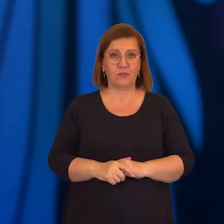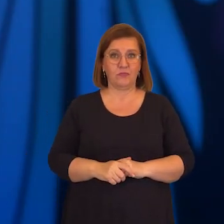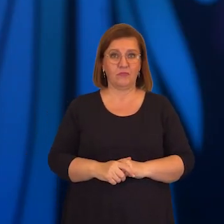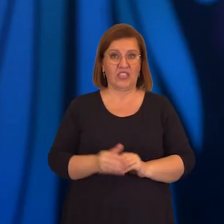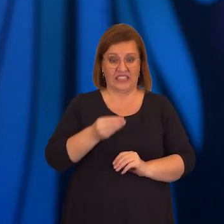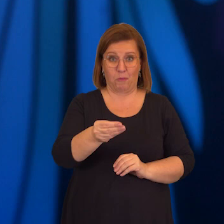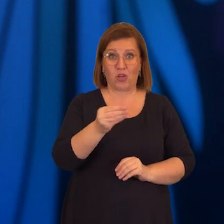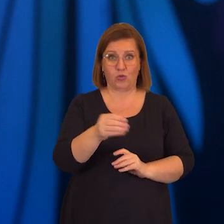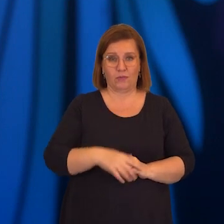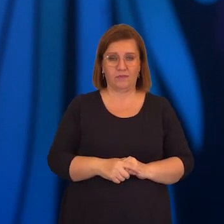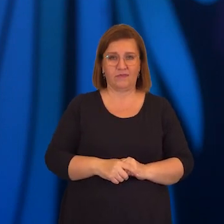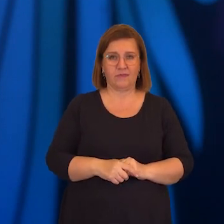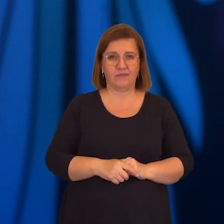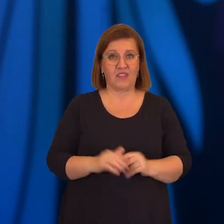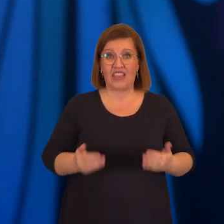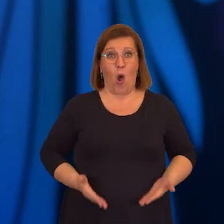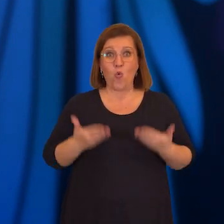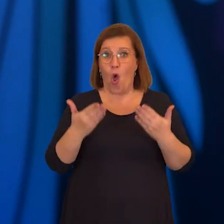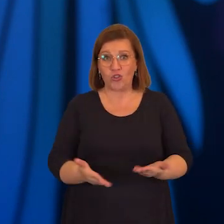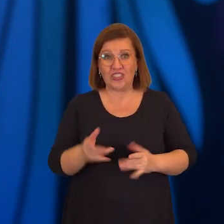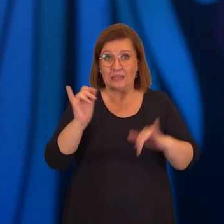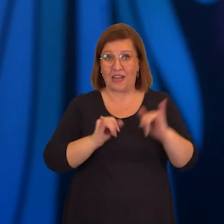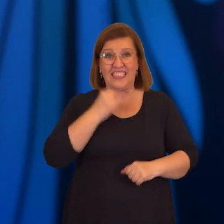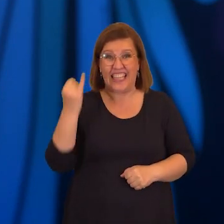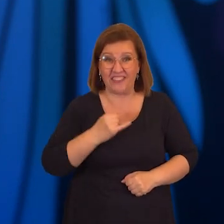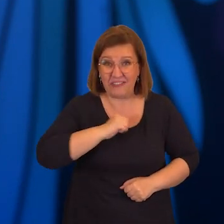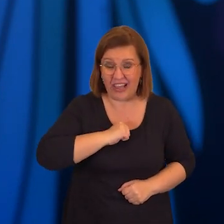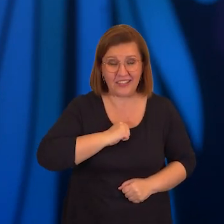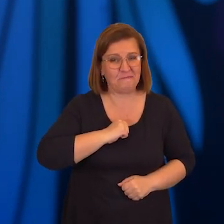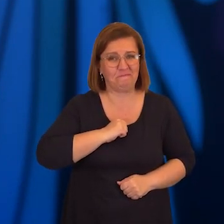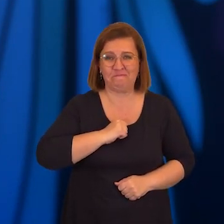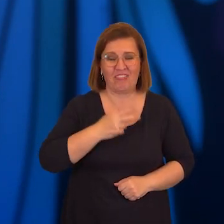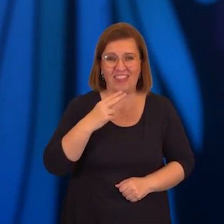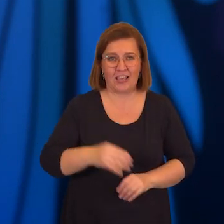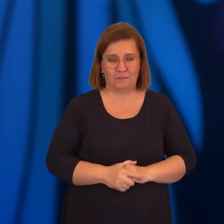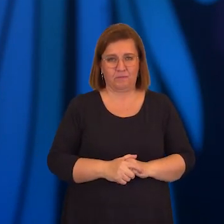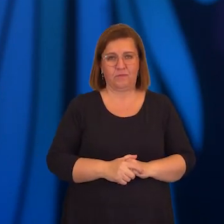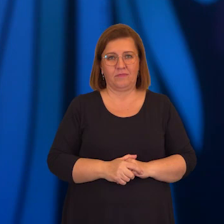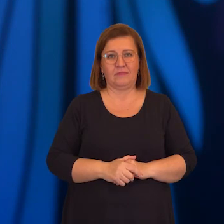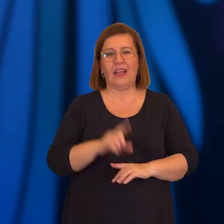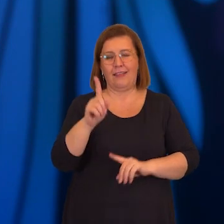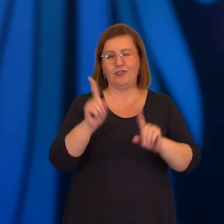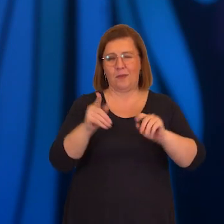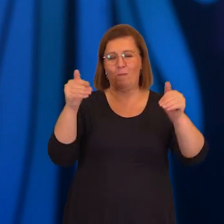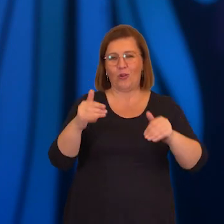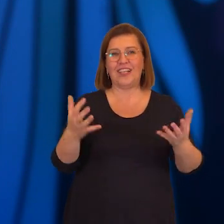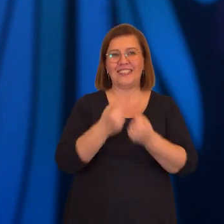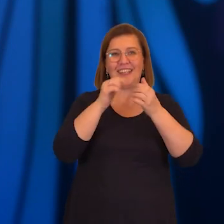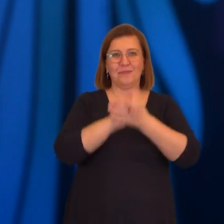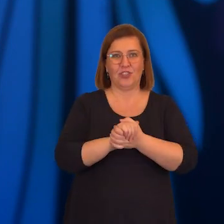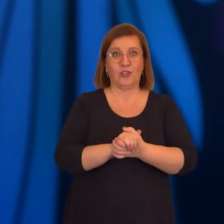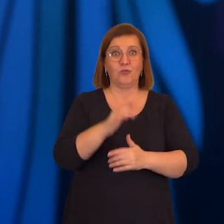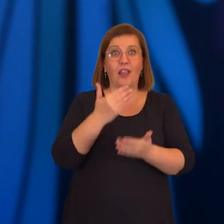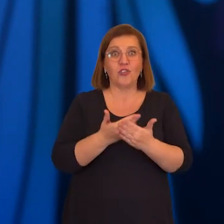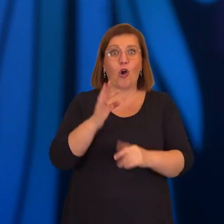No, nie zawsze na tych urodzinach jest tak fajnie, ale uwierzcie mi, że można tam znaleźć przyjaciół, bo oto z odsieczą